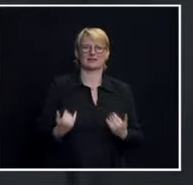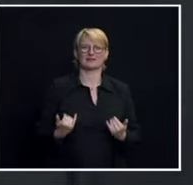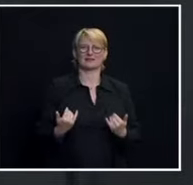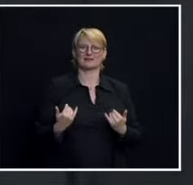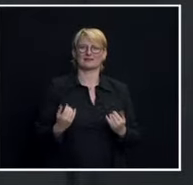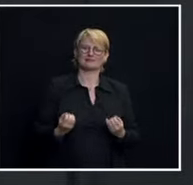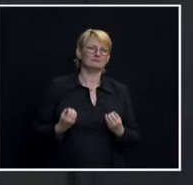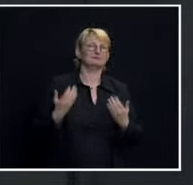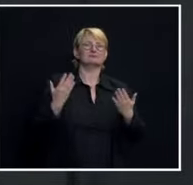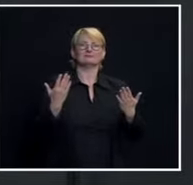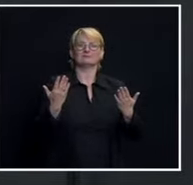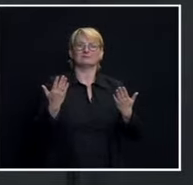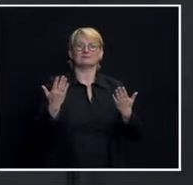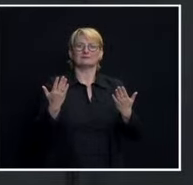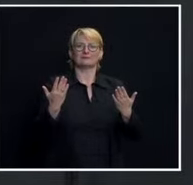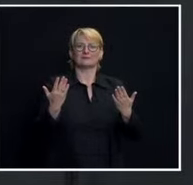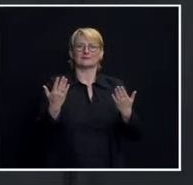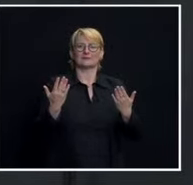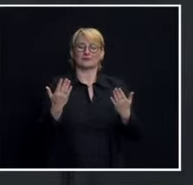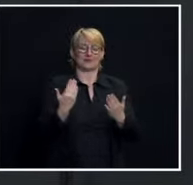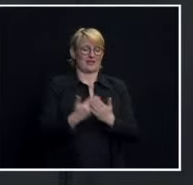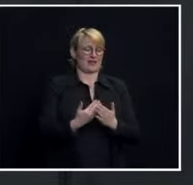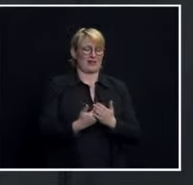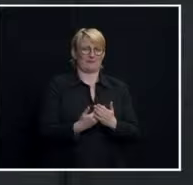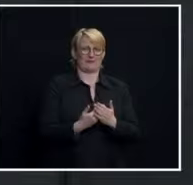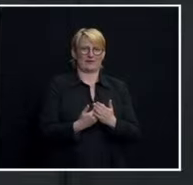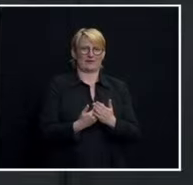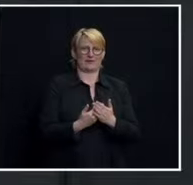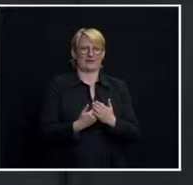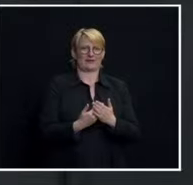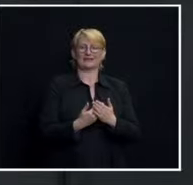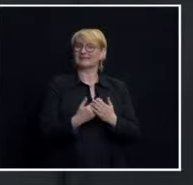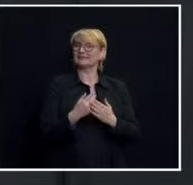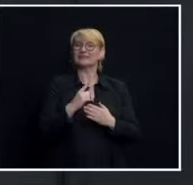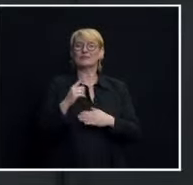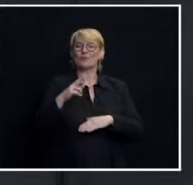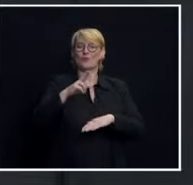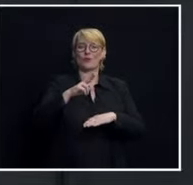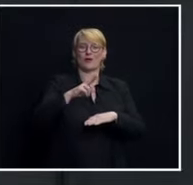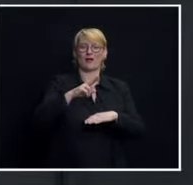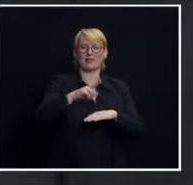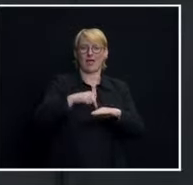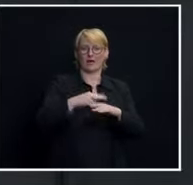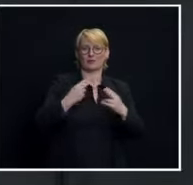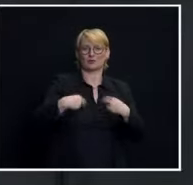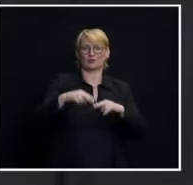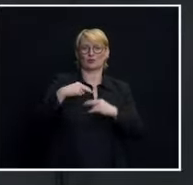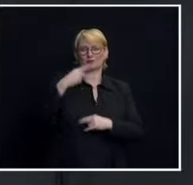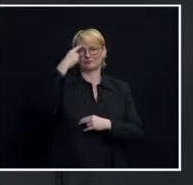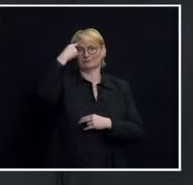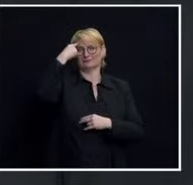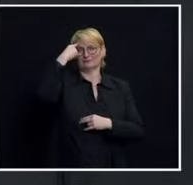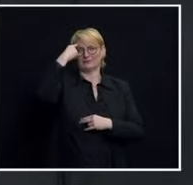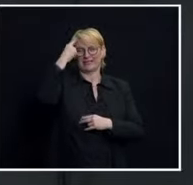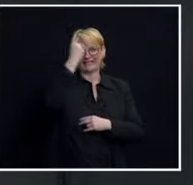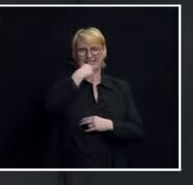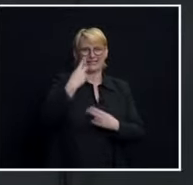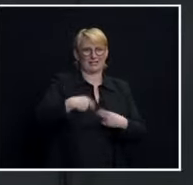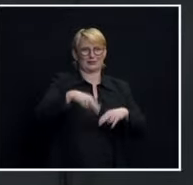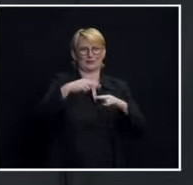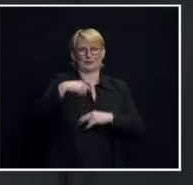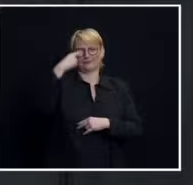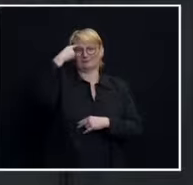Und aus diesem Grund, das ist nicht nur die Rückkehr der Namen, der Gesichter, die einst diese Stadt mitgeprägt haben. Das ist